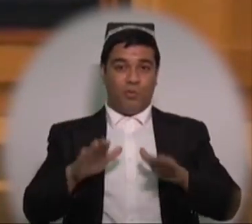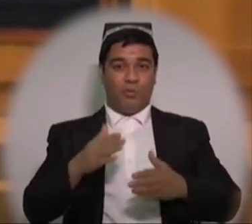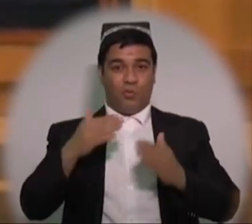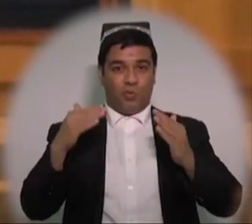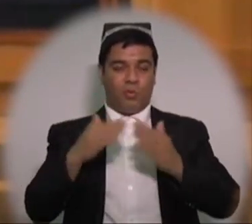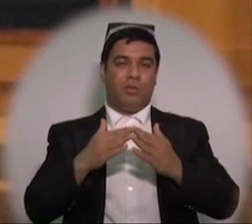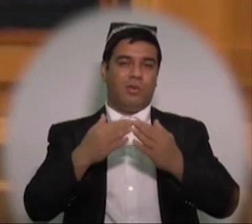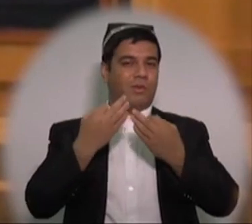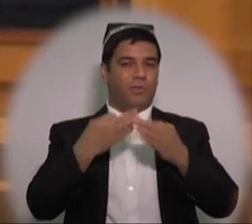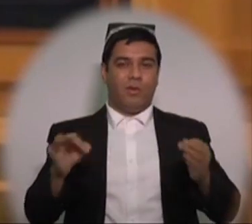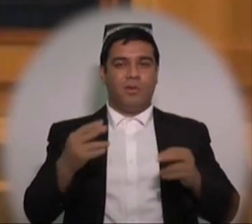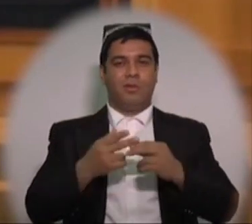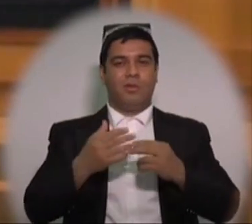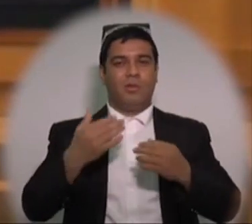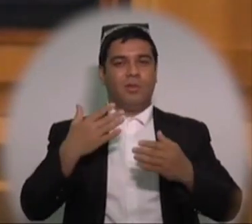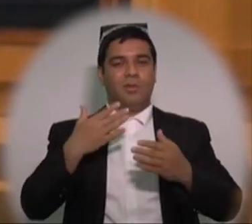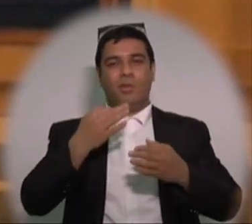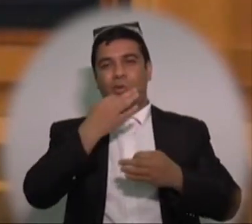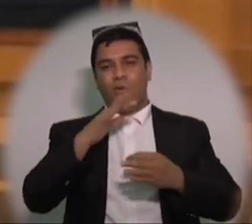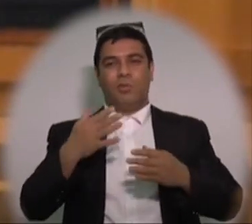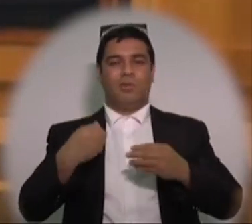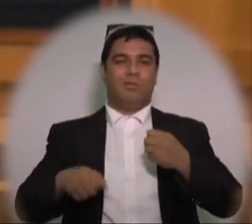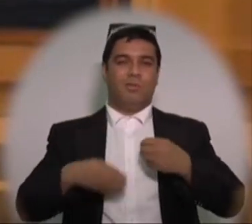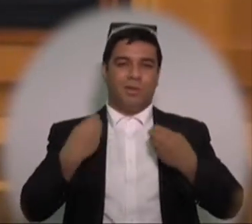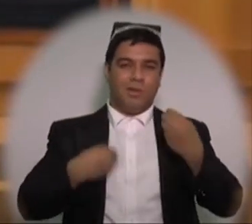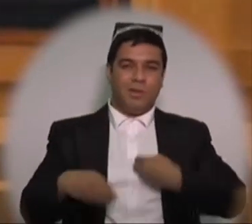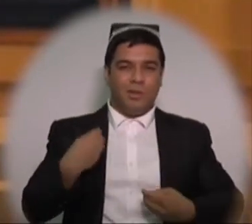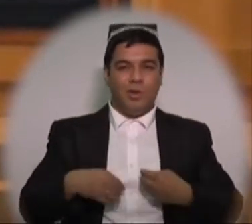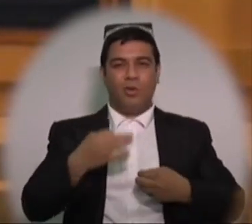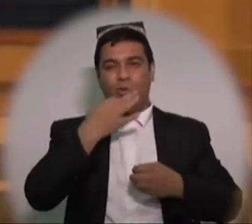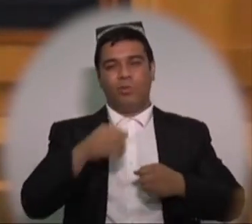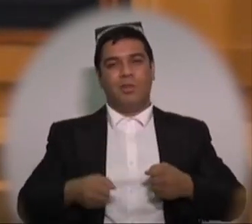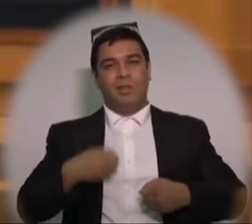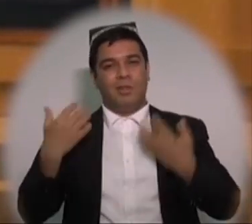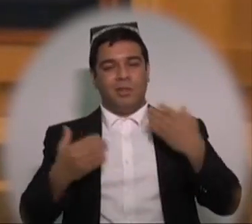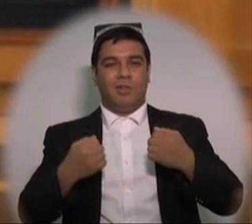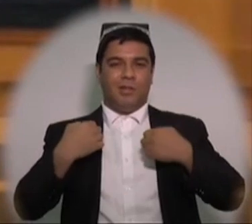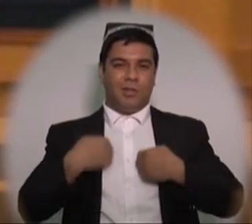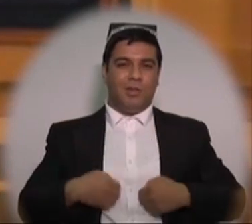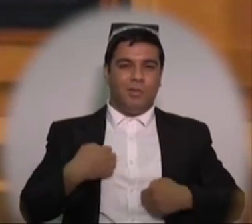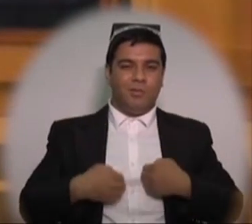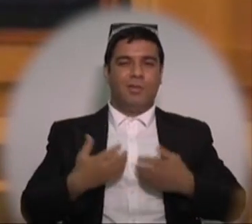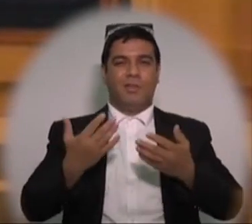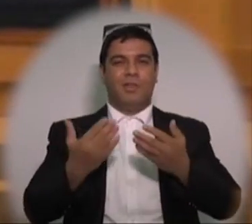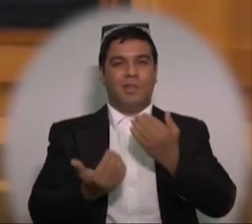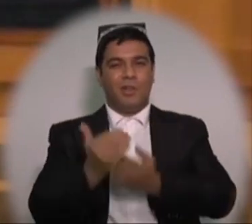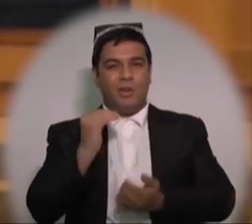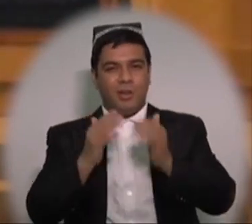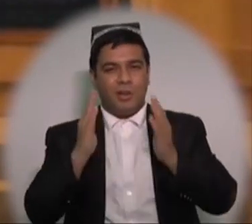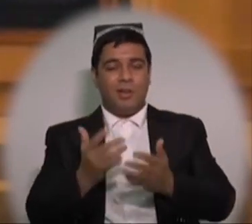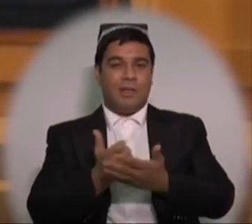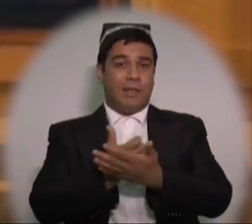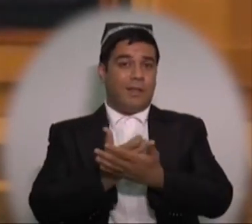bir malal açıp kiredi. Hahlagen tarzda yeçinedi, yuvunedi, terenedi,